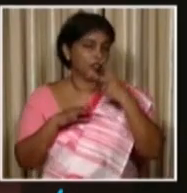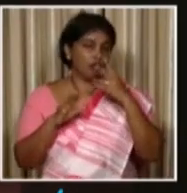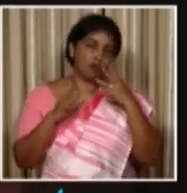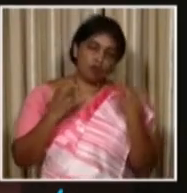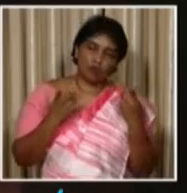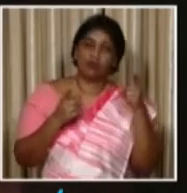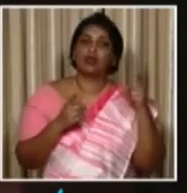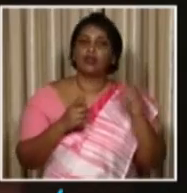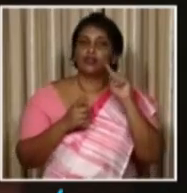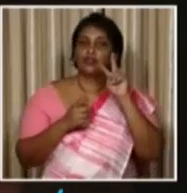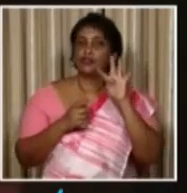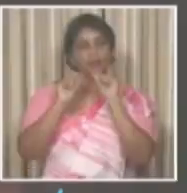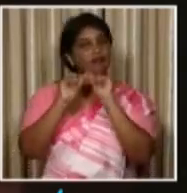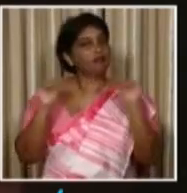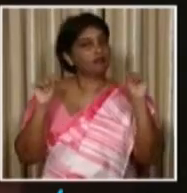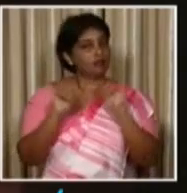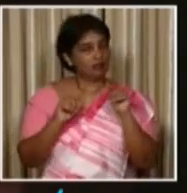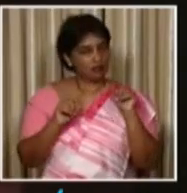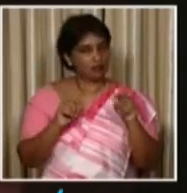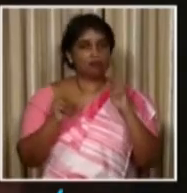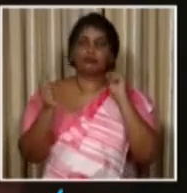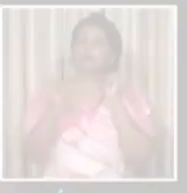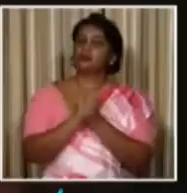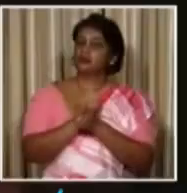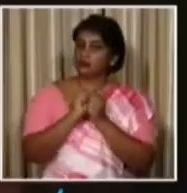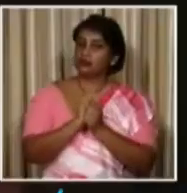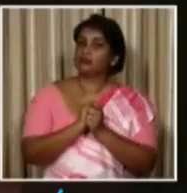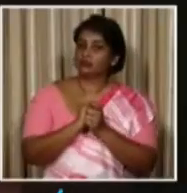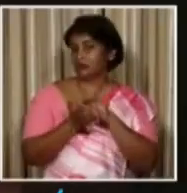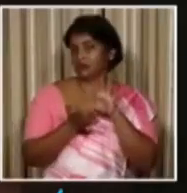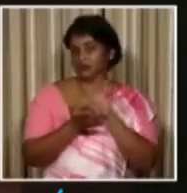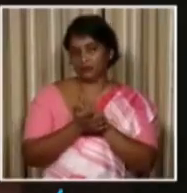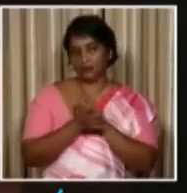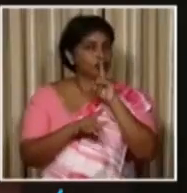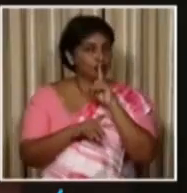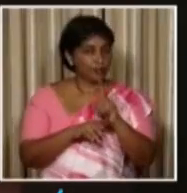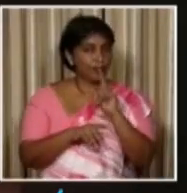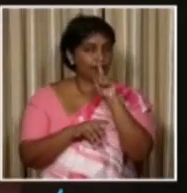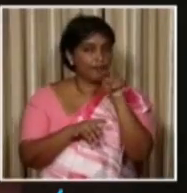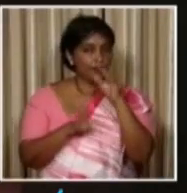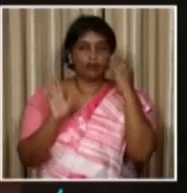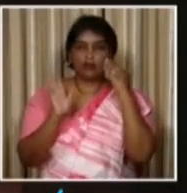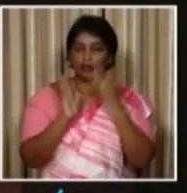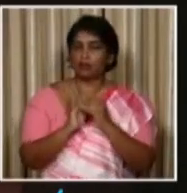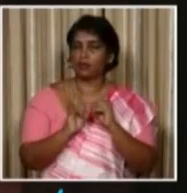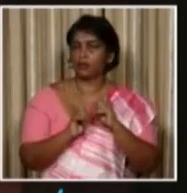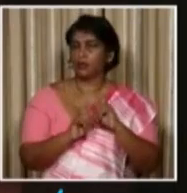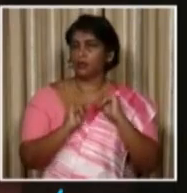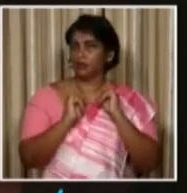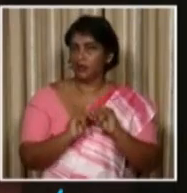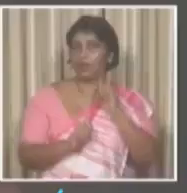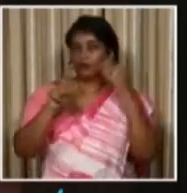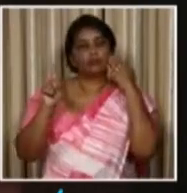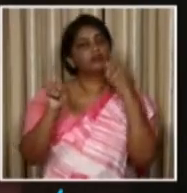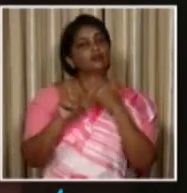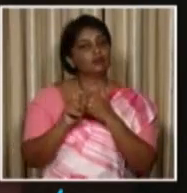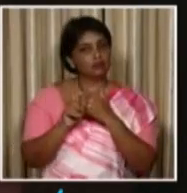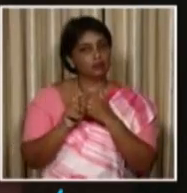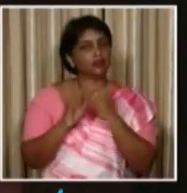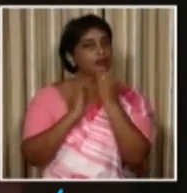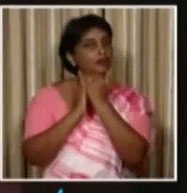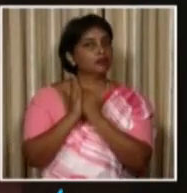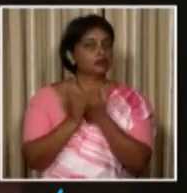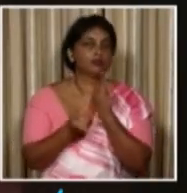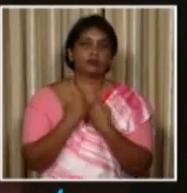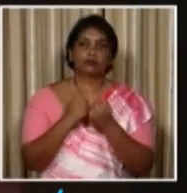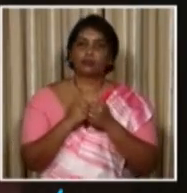හෝ 24 වැනි වගන්ති සංශෝධනය කරන්නටත් අපි පියවර ගන්නවා. ඒ වගේම අධිචෝදනා ලැබ සිටින පුද්ගලින් සම්බන්ධයෙන් කරුණු විභාග